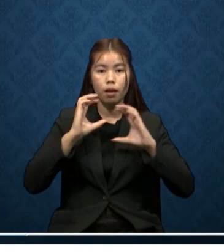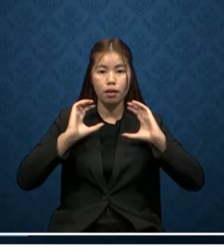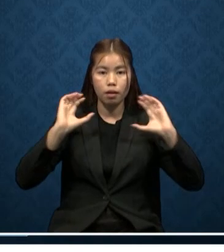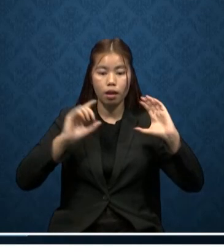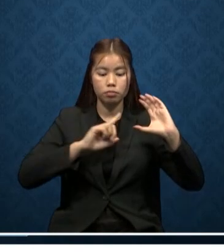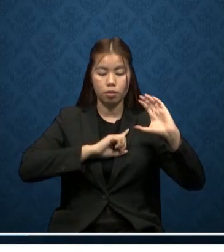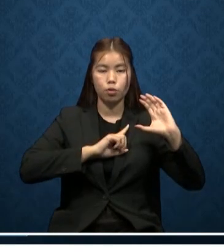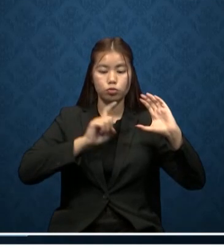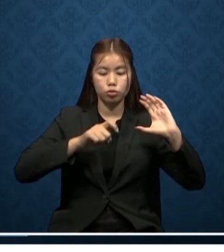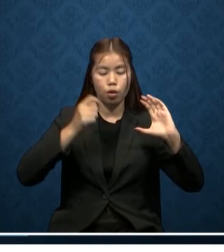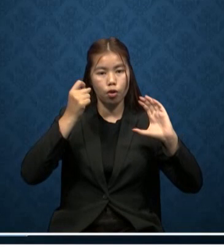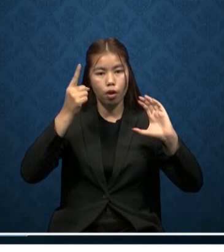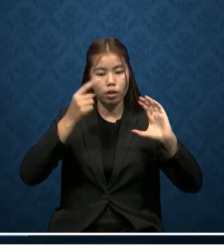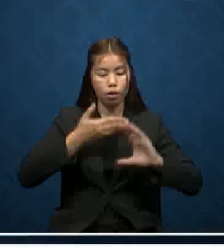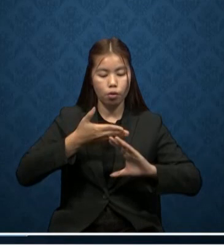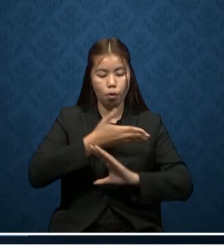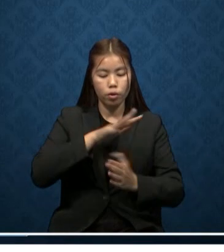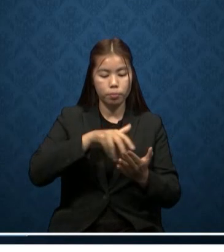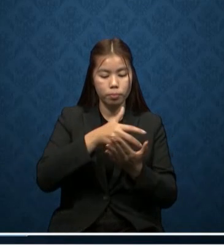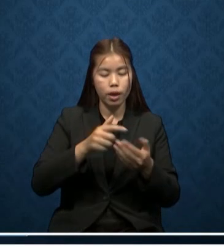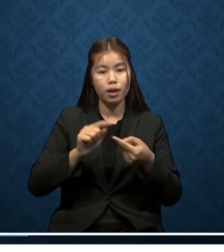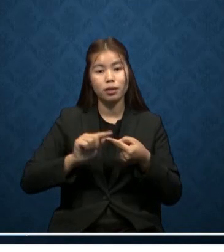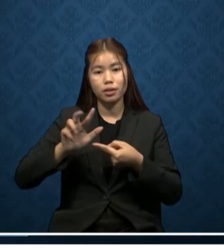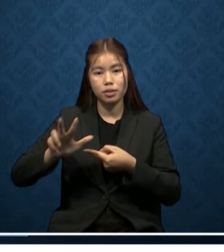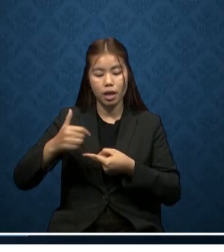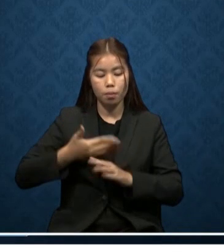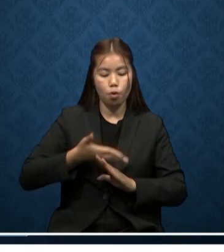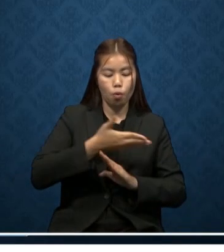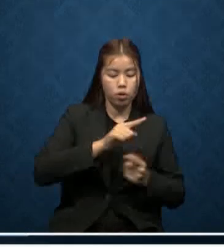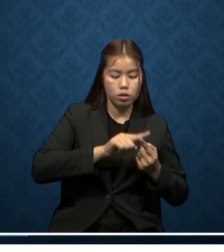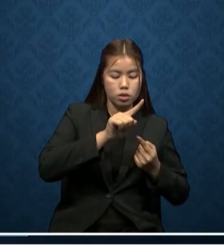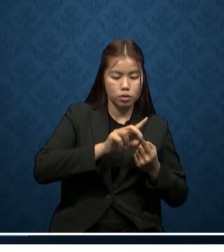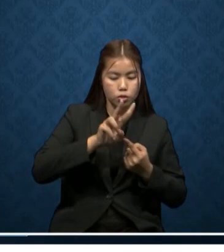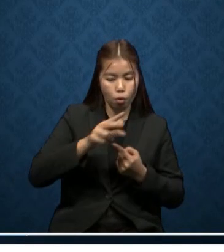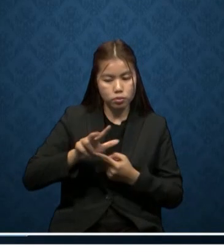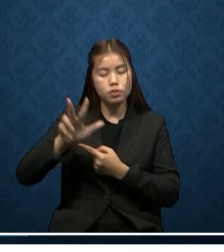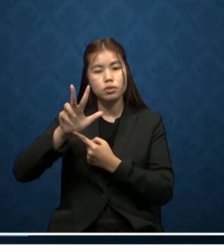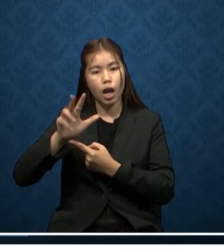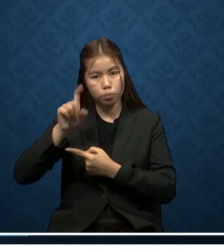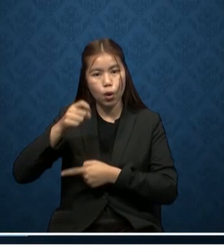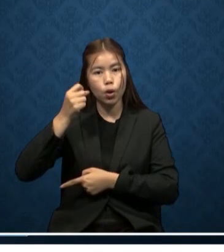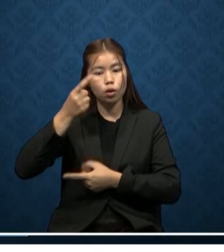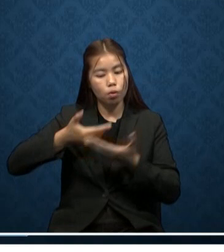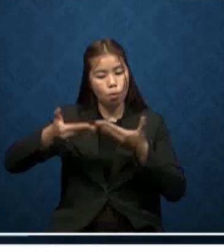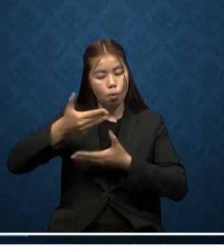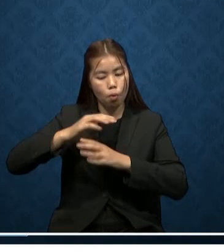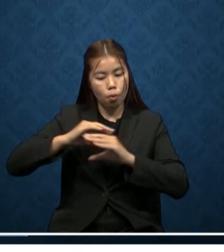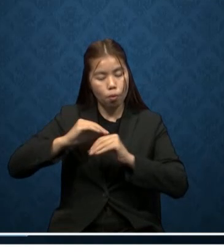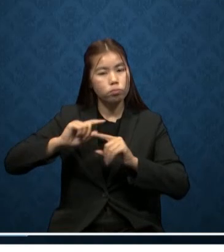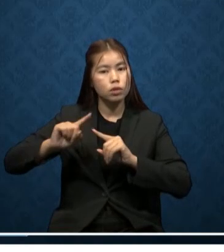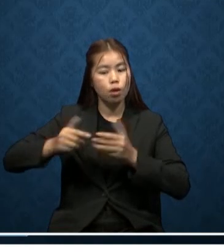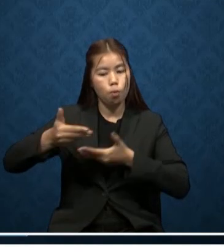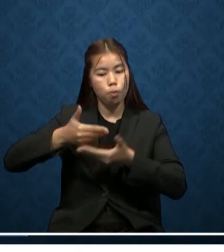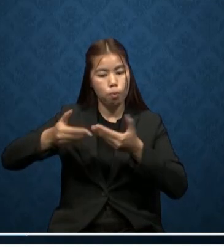การจัดทำแผนระดับ 3ซึ่งถ่ายทอดมาจากแผนระดับ 1และ 2โดยยึดถือมติคณะรัฐมนตรีเมื่อวันที่ 18